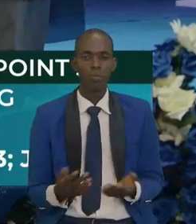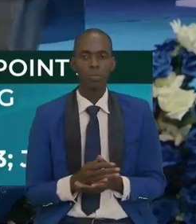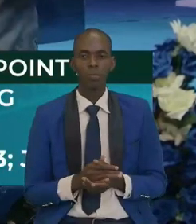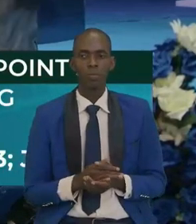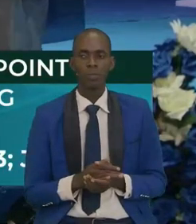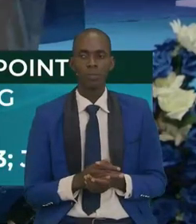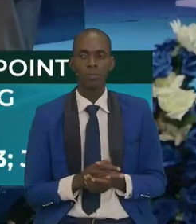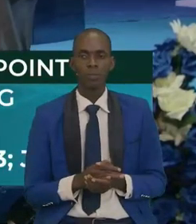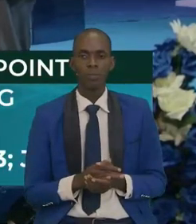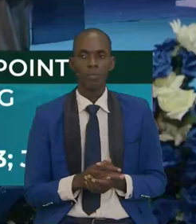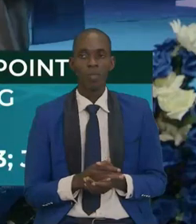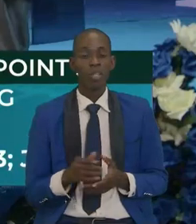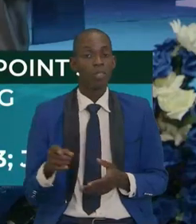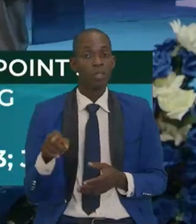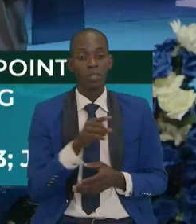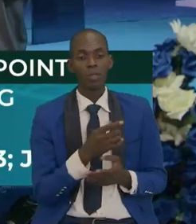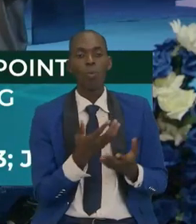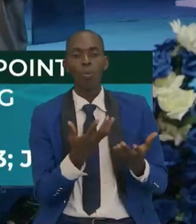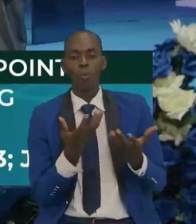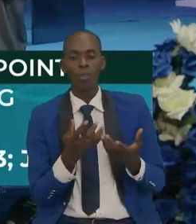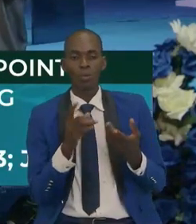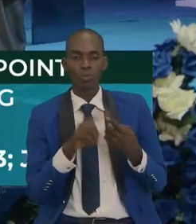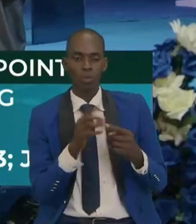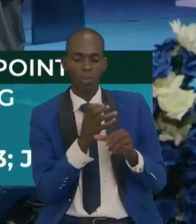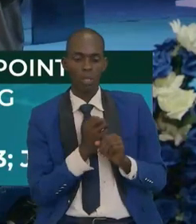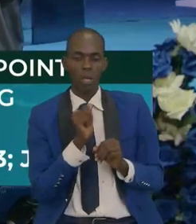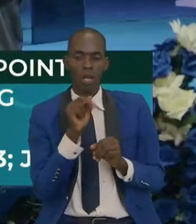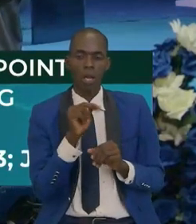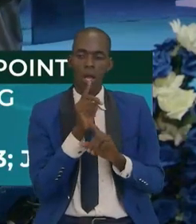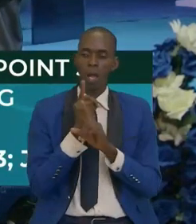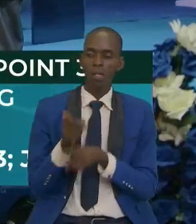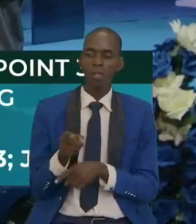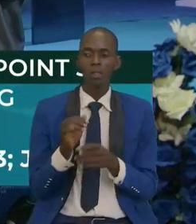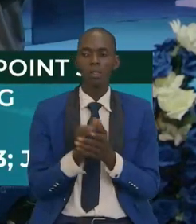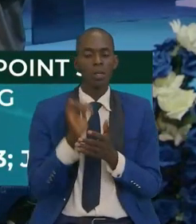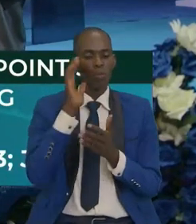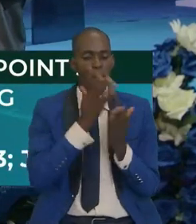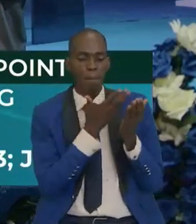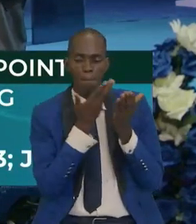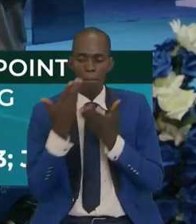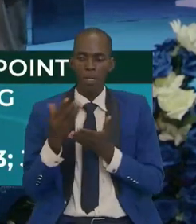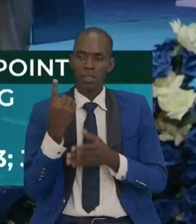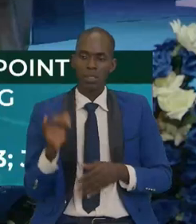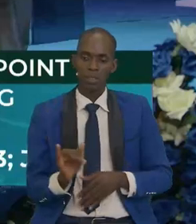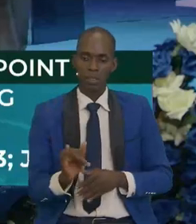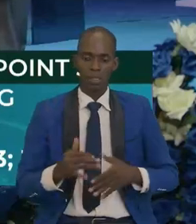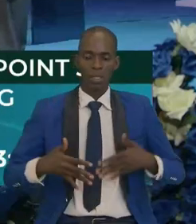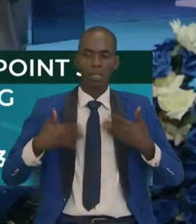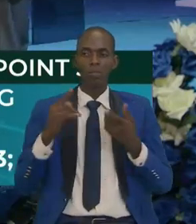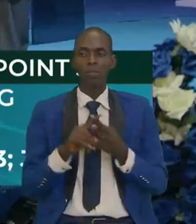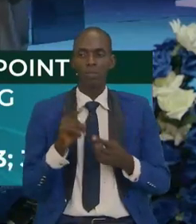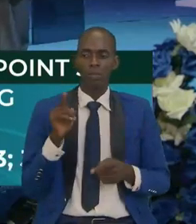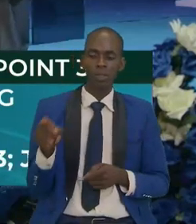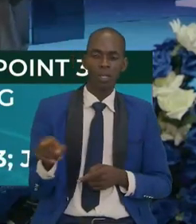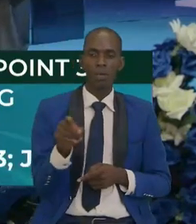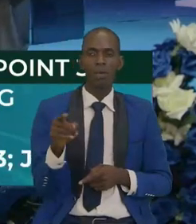frère, homme et frère, que ferons-nous? Homme frère, que ferons-nous? Ils voudraient une réponse qui va